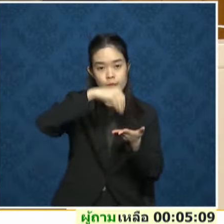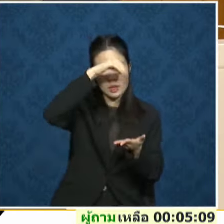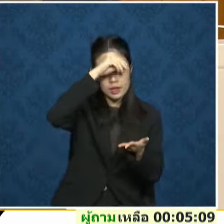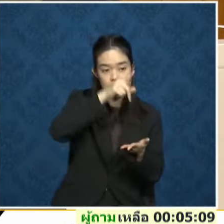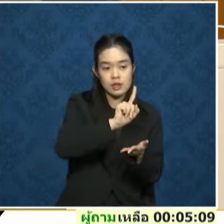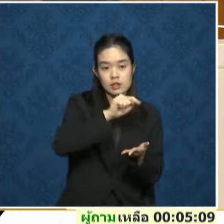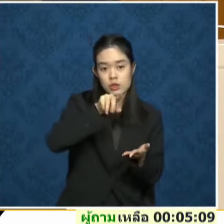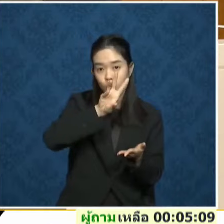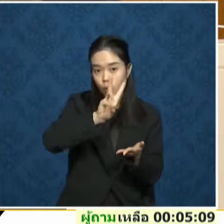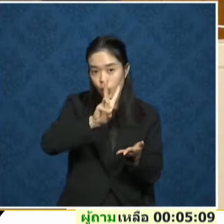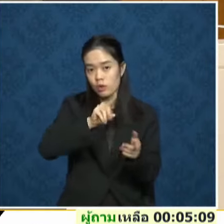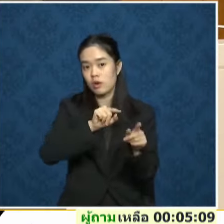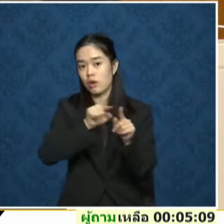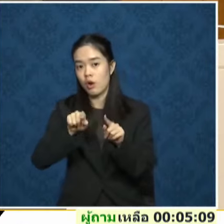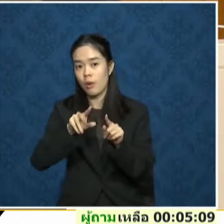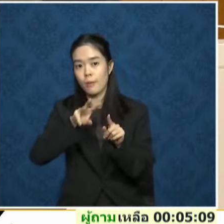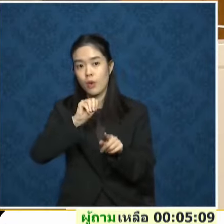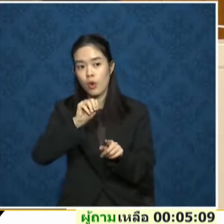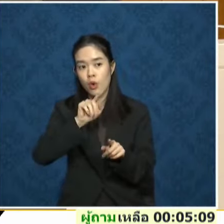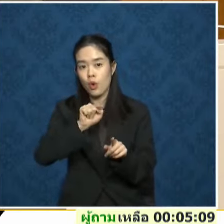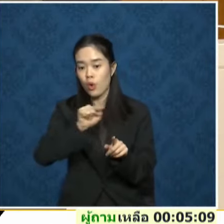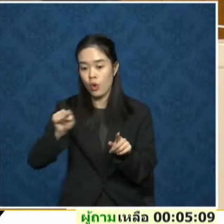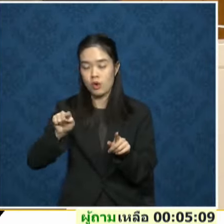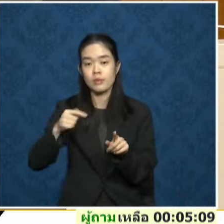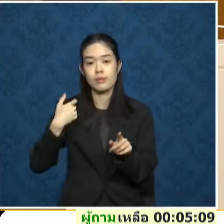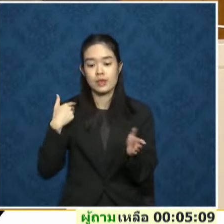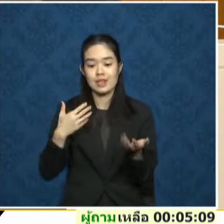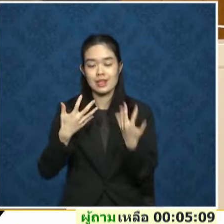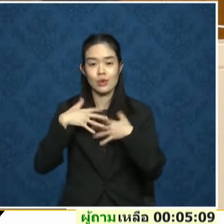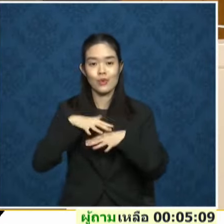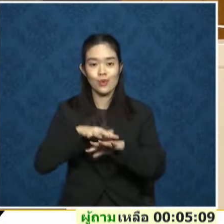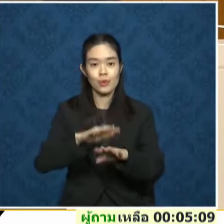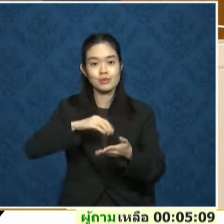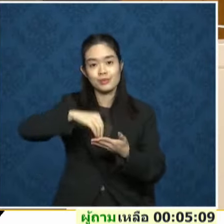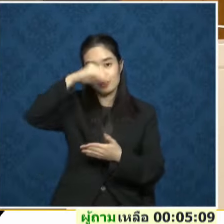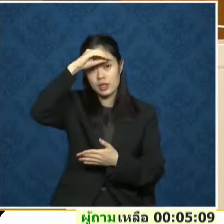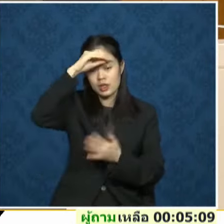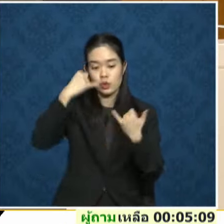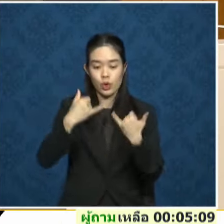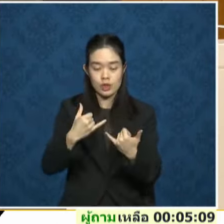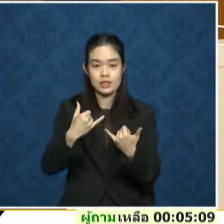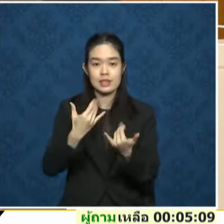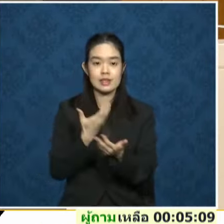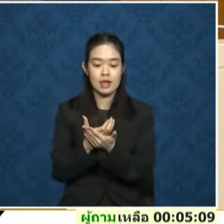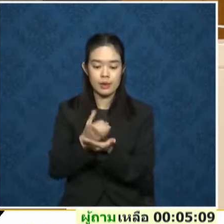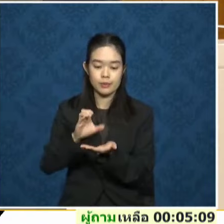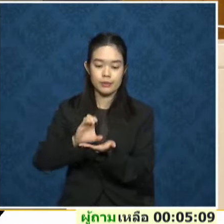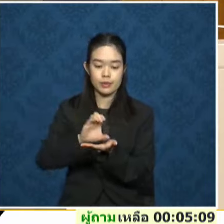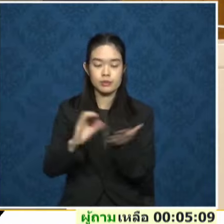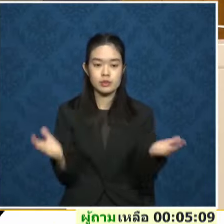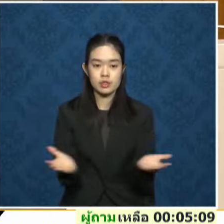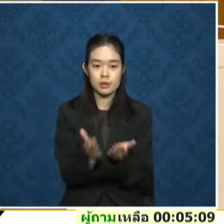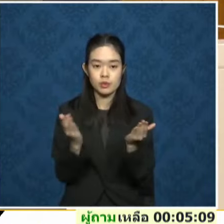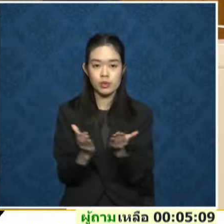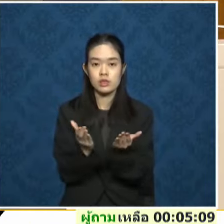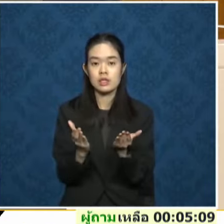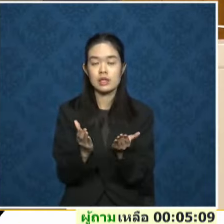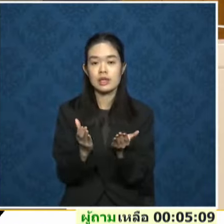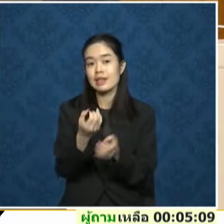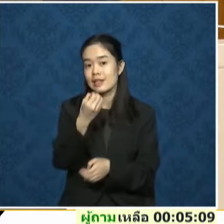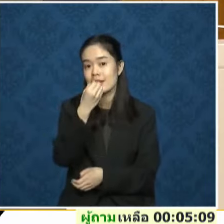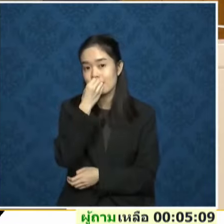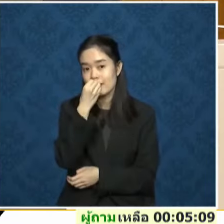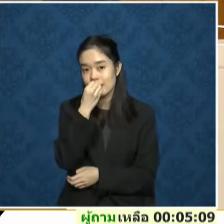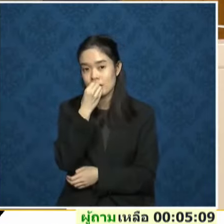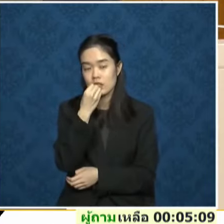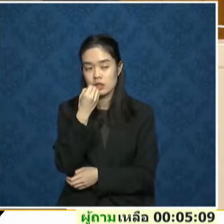อนนี้การสนับสนุนค่าอาหารกลางวันที่กระทรวงสาธารณสุขทำได้คือเด็กระดับชั้นประถมตั้งแต่อนุบ